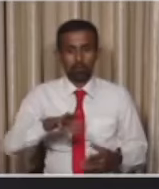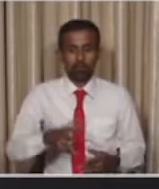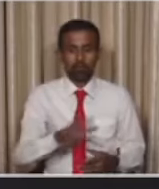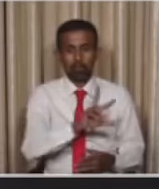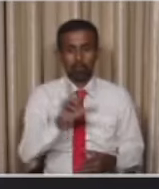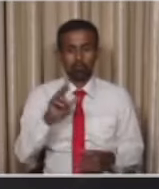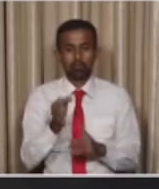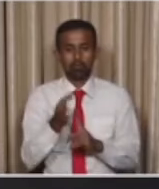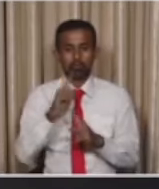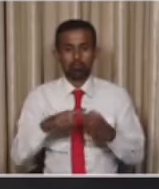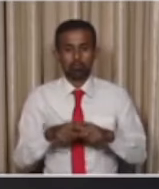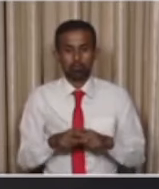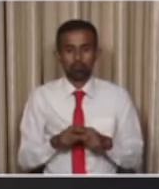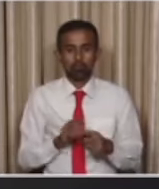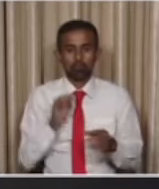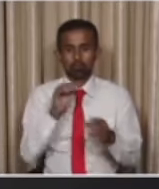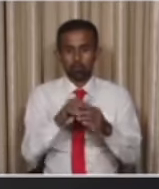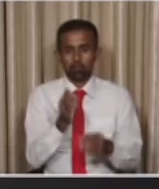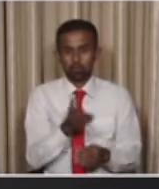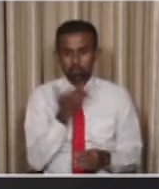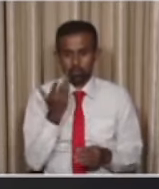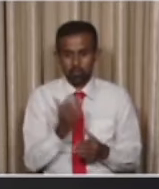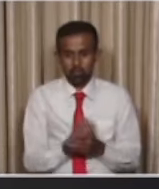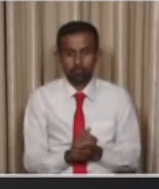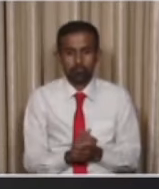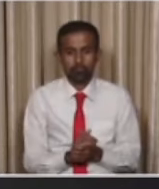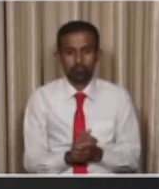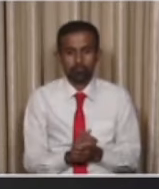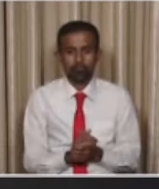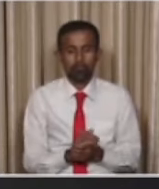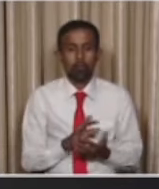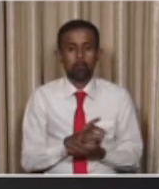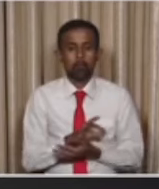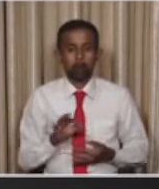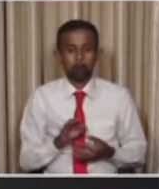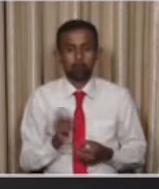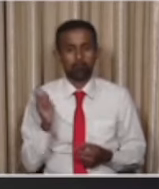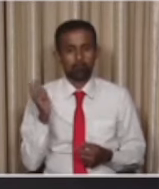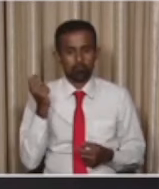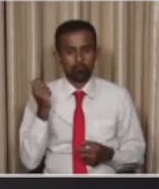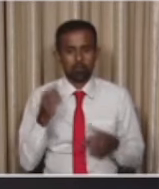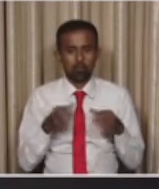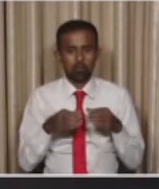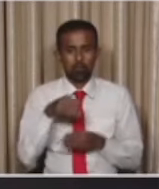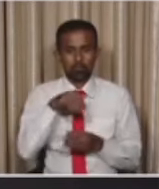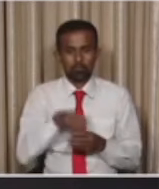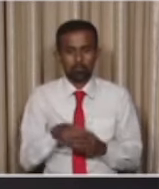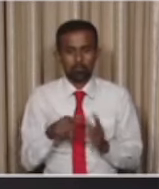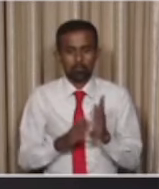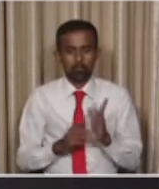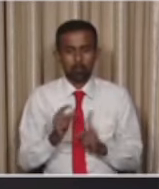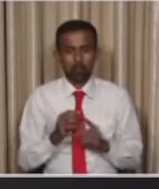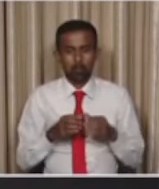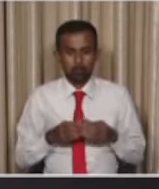1988 තියෙන ජනාධිපති මැතිවරණයටත් මට ඉල්ලන්න පුළුවන් කියලා. හැබැයි ඇත්තෙන්ම ප්‍රජාතන්ත්‍රවාදී එදා ජය ගත්තා. පක්ෂය තුල විශේෂයෙන්ම එක්සත් ජාතික පක්ෂය